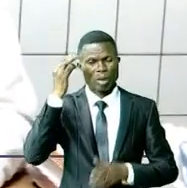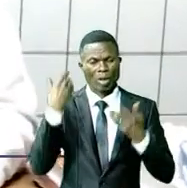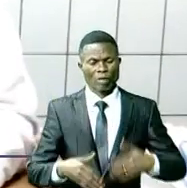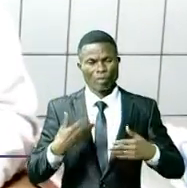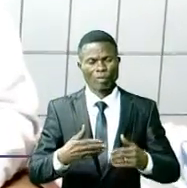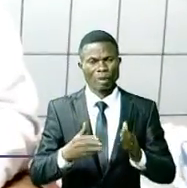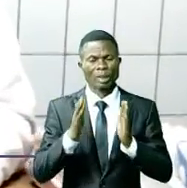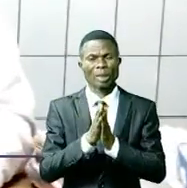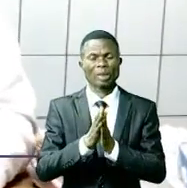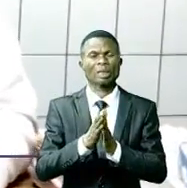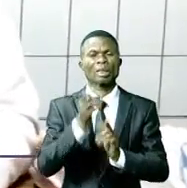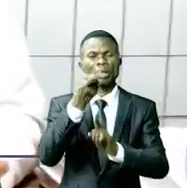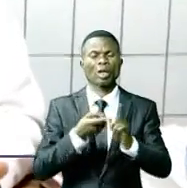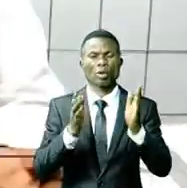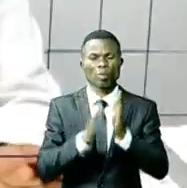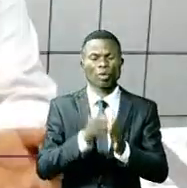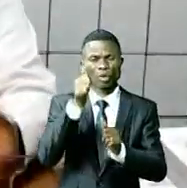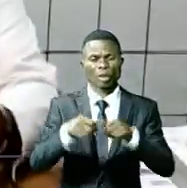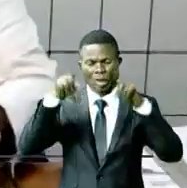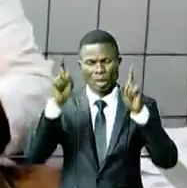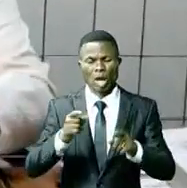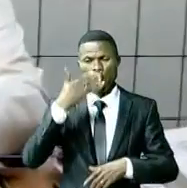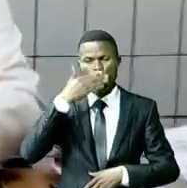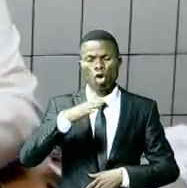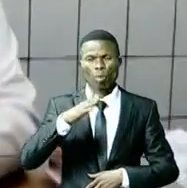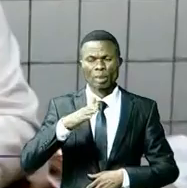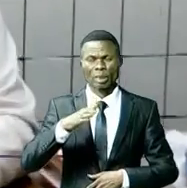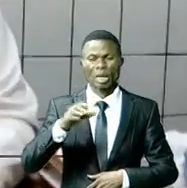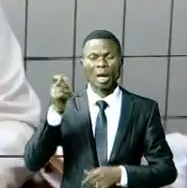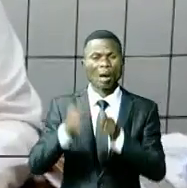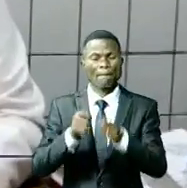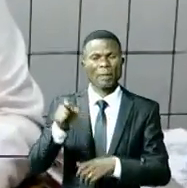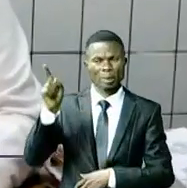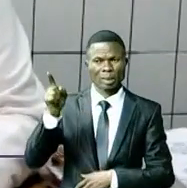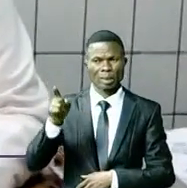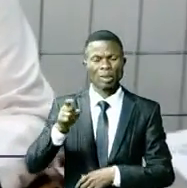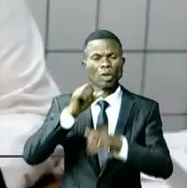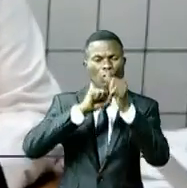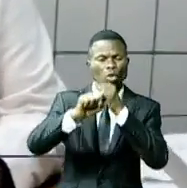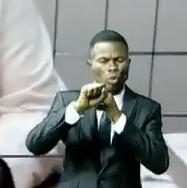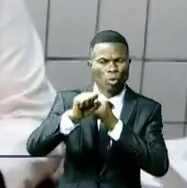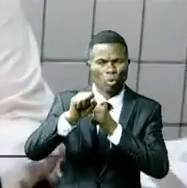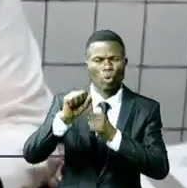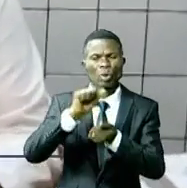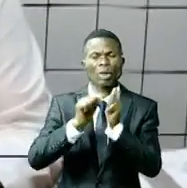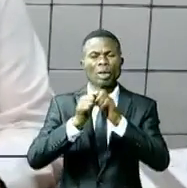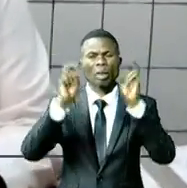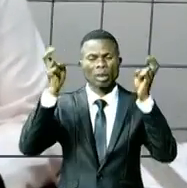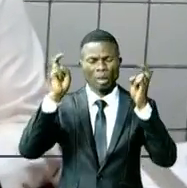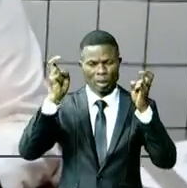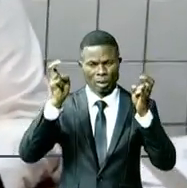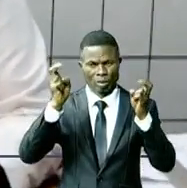de chaque année, le centre de santé Télémain de deux bonhommes, Amatété, sensibilise déjà sur les thèmes édictés